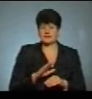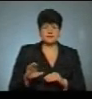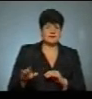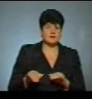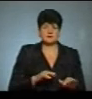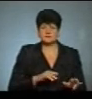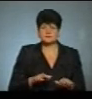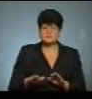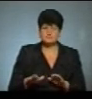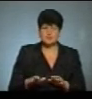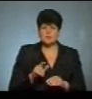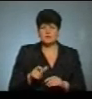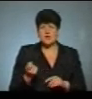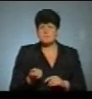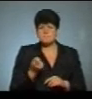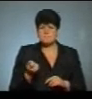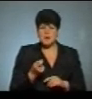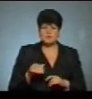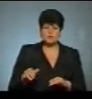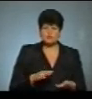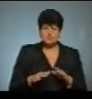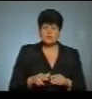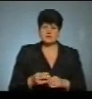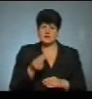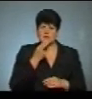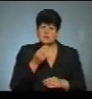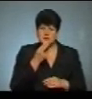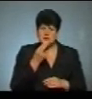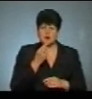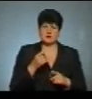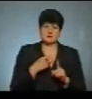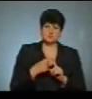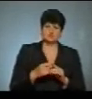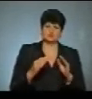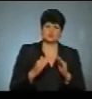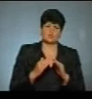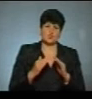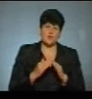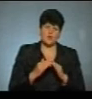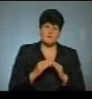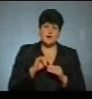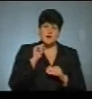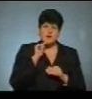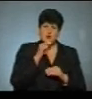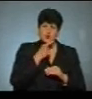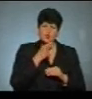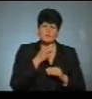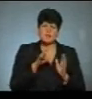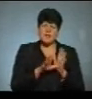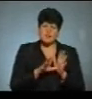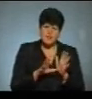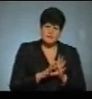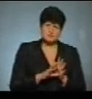мало рухаються, їдять, і плюс ще вдома, якщо не економлять освітлення, це